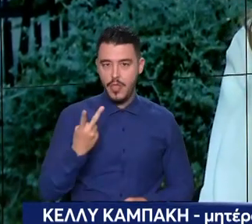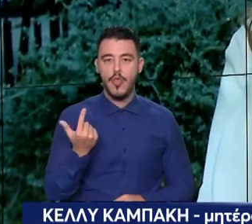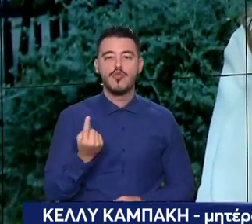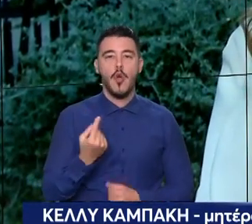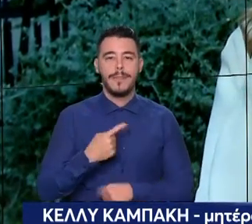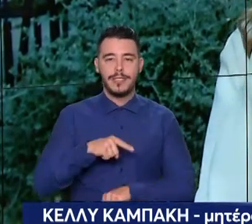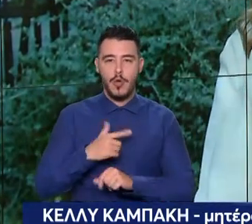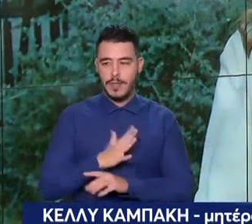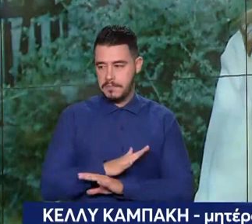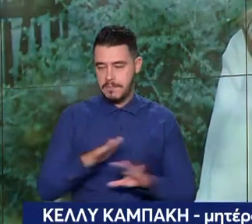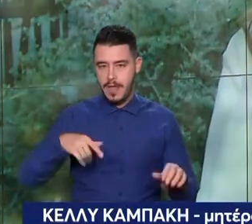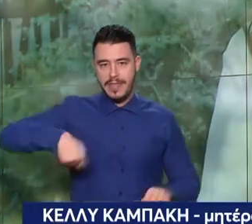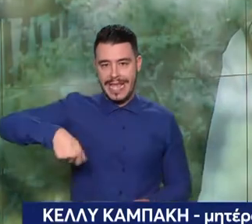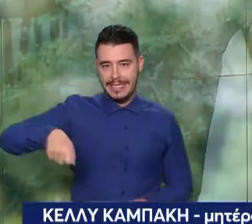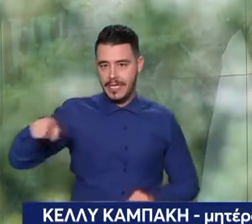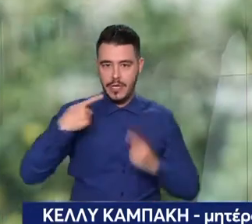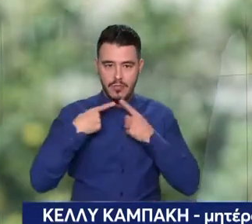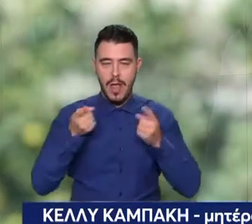βγει η απόφαση, πώς αισθάνεστε?